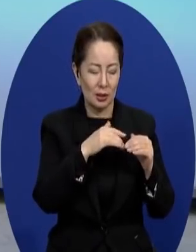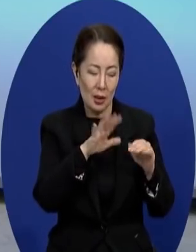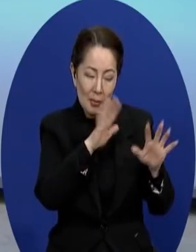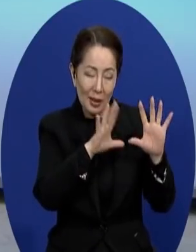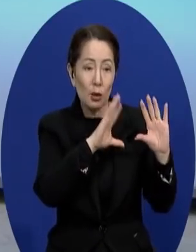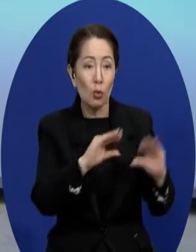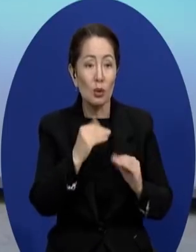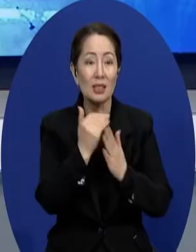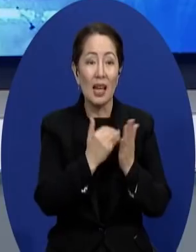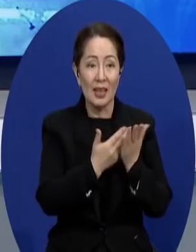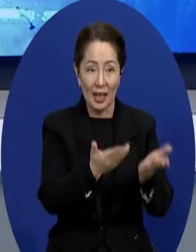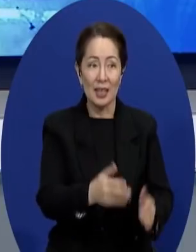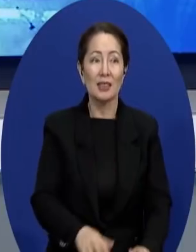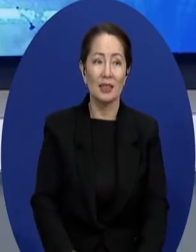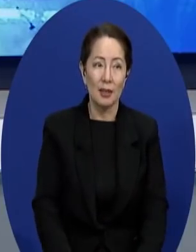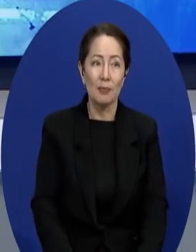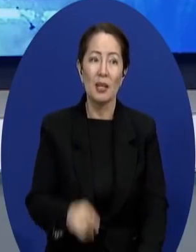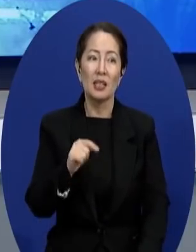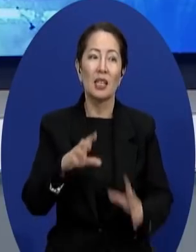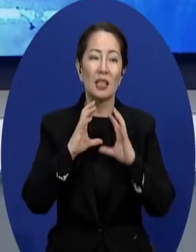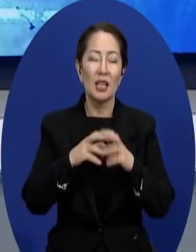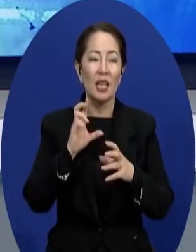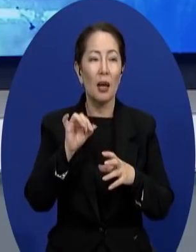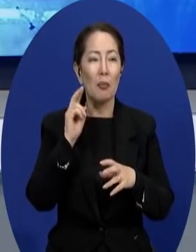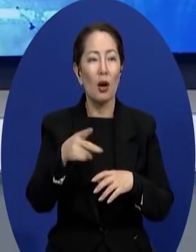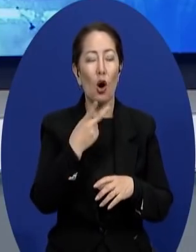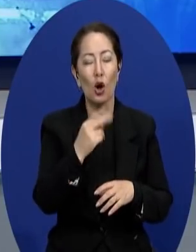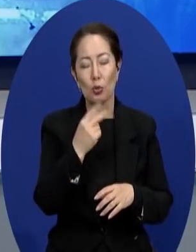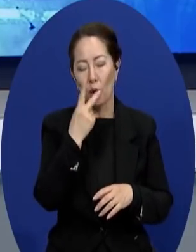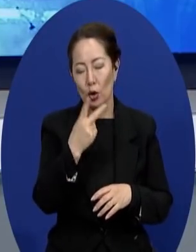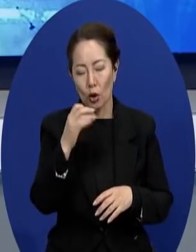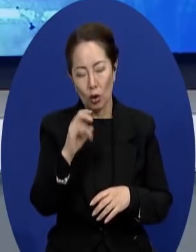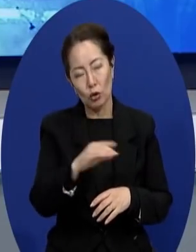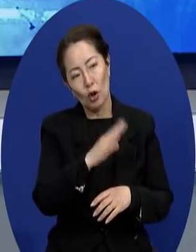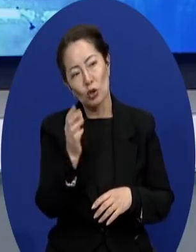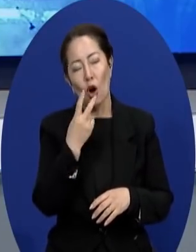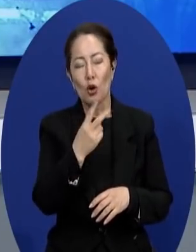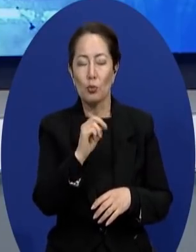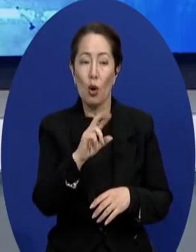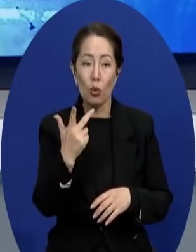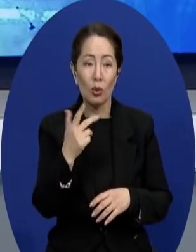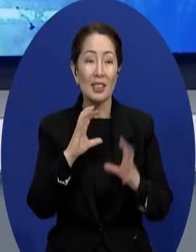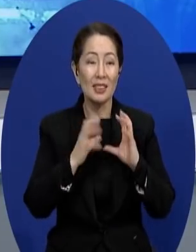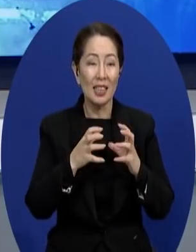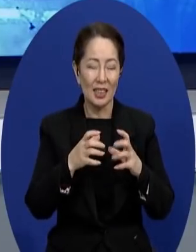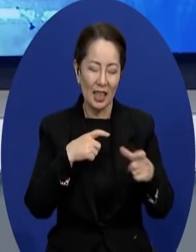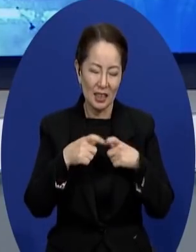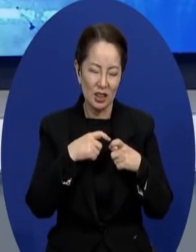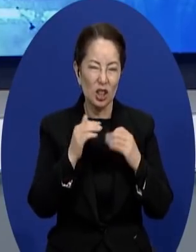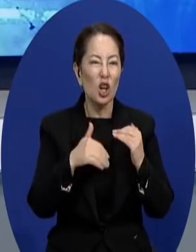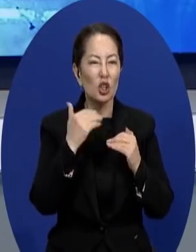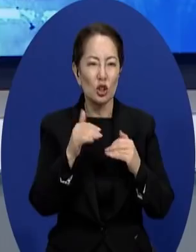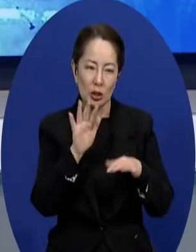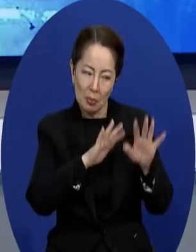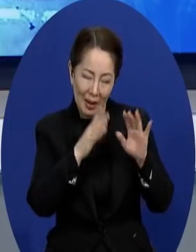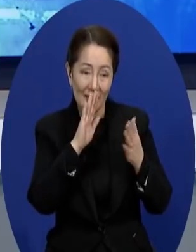тайлан гаргасан. Тэгэхээр Дэлхийн банк 2022 оноос 2023 оны дэлхийн эдийн засгийн өсөлтийн төлөв байдлыг танилцуулсан.